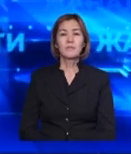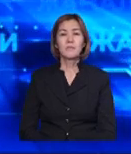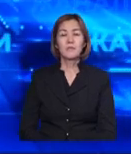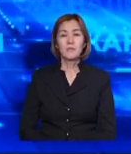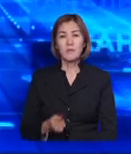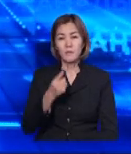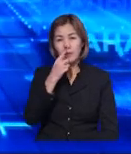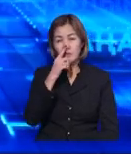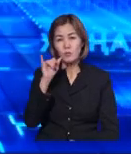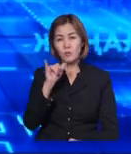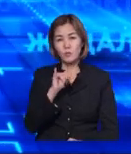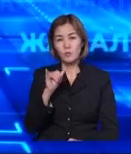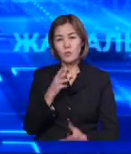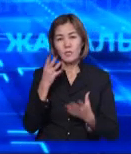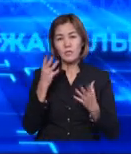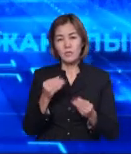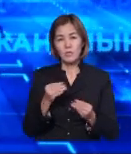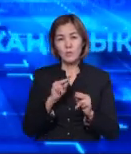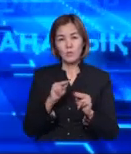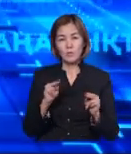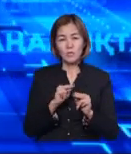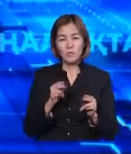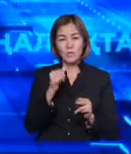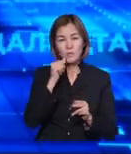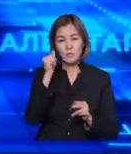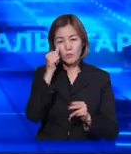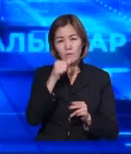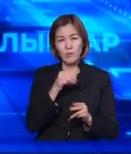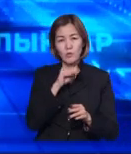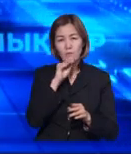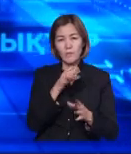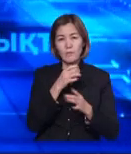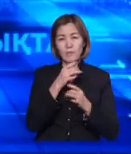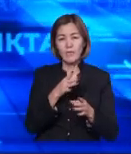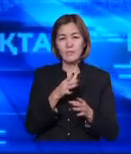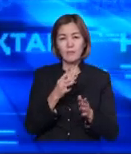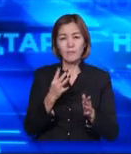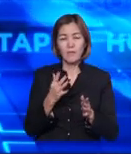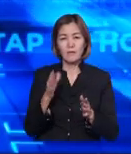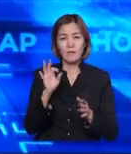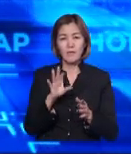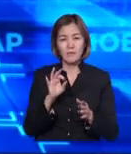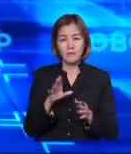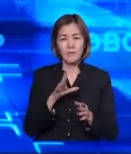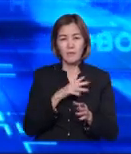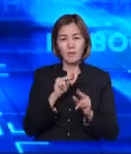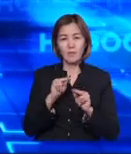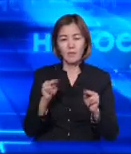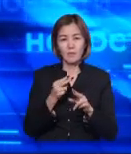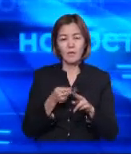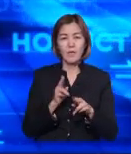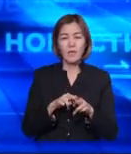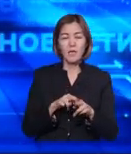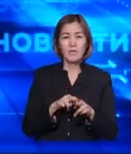предстоящая суббота День учителя с прошлого года профессиональный праздник отмечается 5 октября быть педагогом это